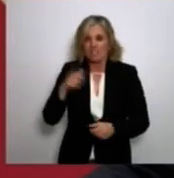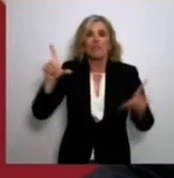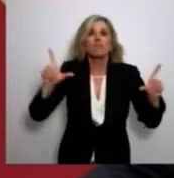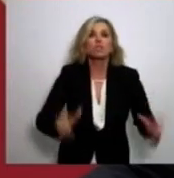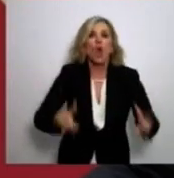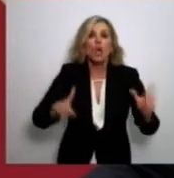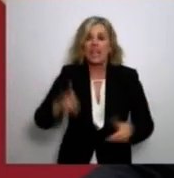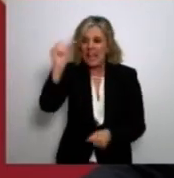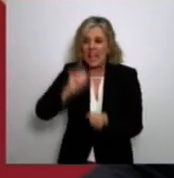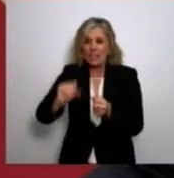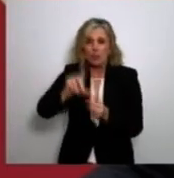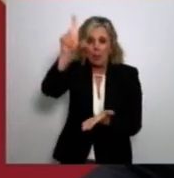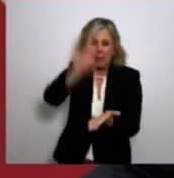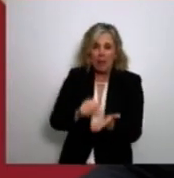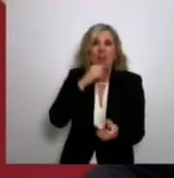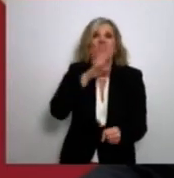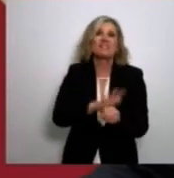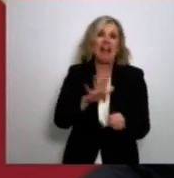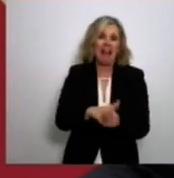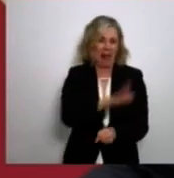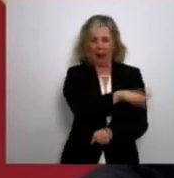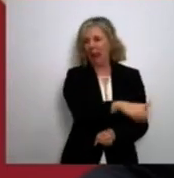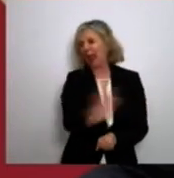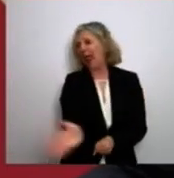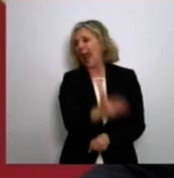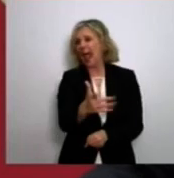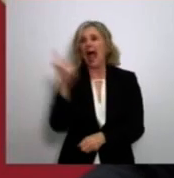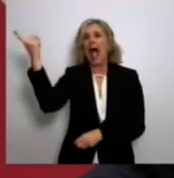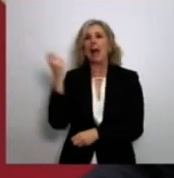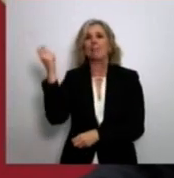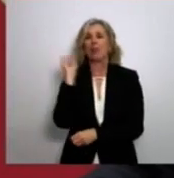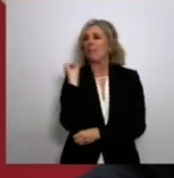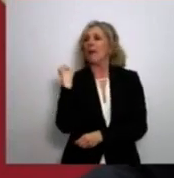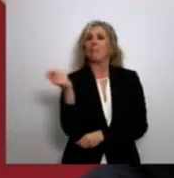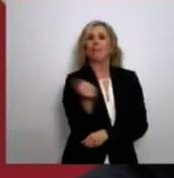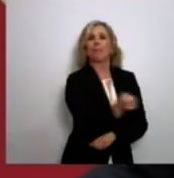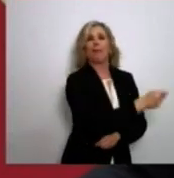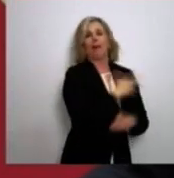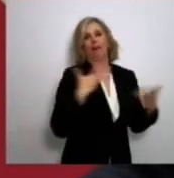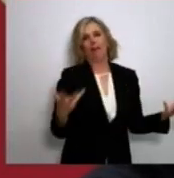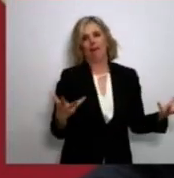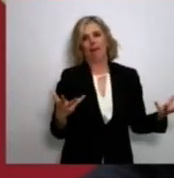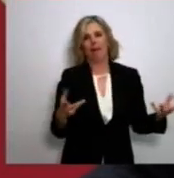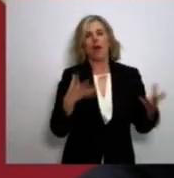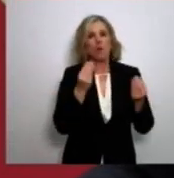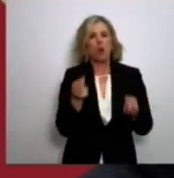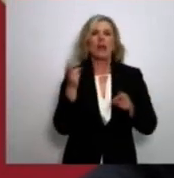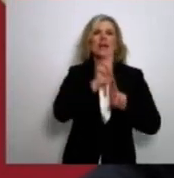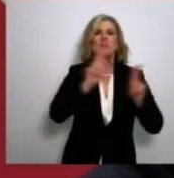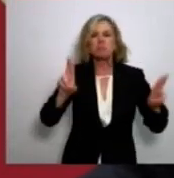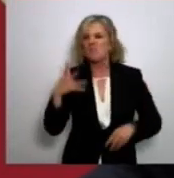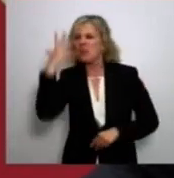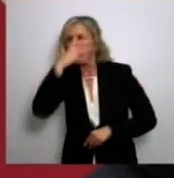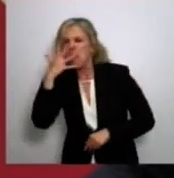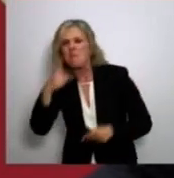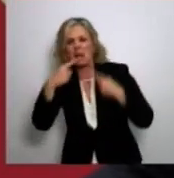φτωχού Έλληνα που θέλουν να τον κάνουν Ελληνάκο και στη συνέχεια να τον αντικαταστήσουν με τον κύριο Χαγκαμπιμάνα, τον κύριο Νικιάουα και δεν ξέρω και εγώ